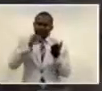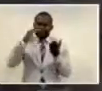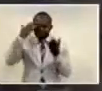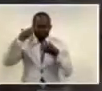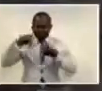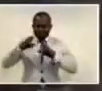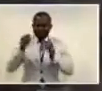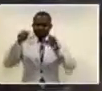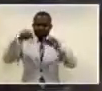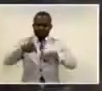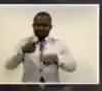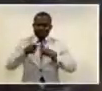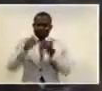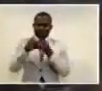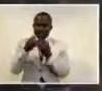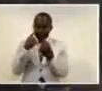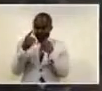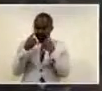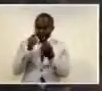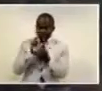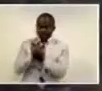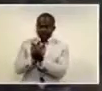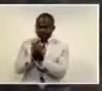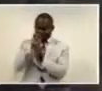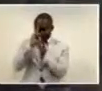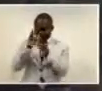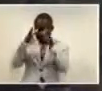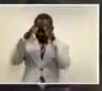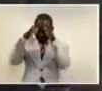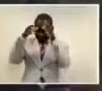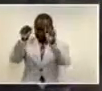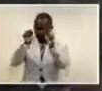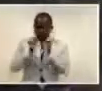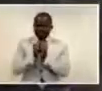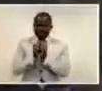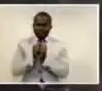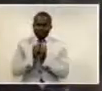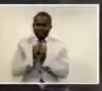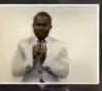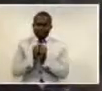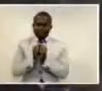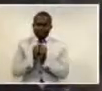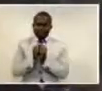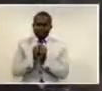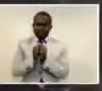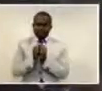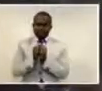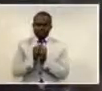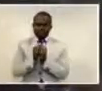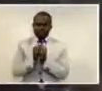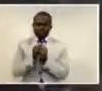yaba yaje kandi twanaribonaniye njyewe nyakubahwa Perezida wa Repubulika. Oya,